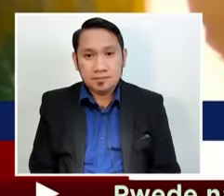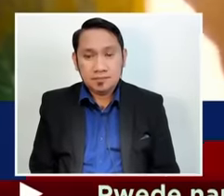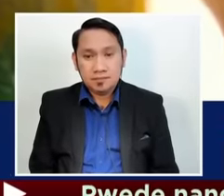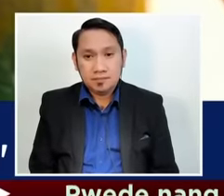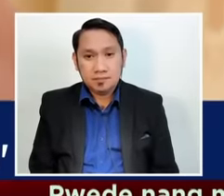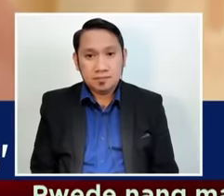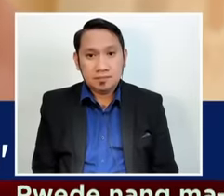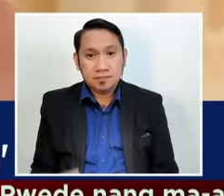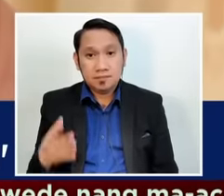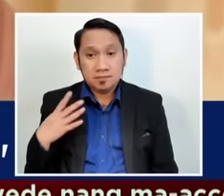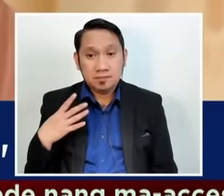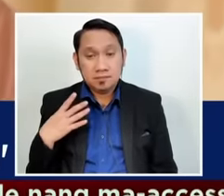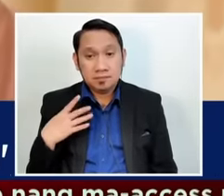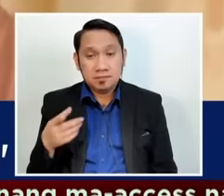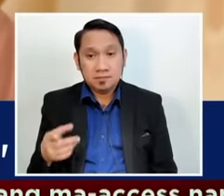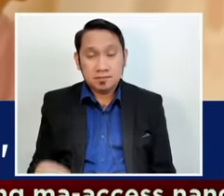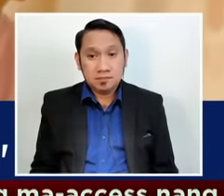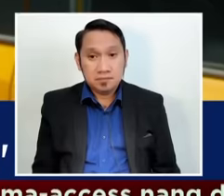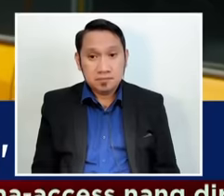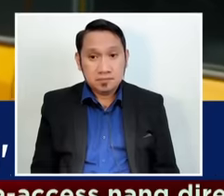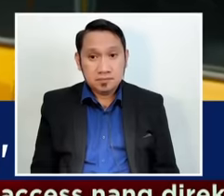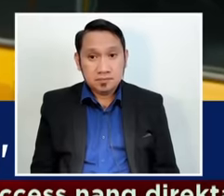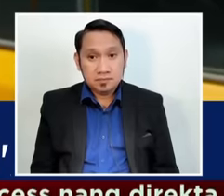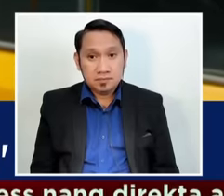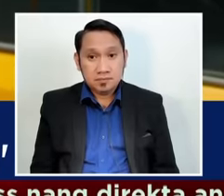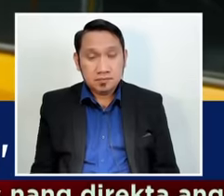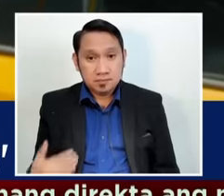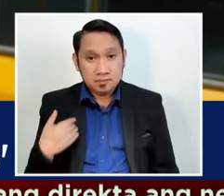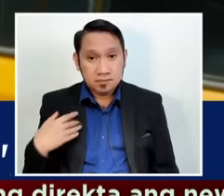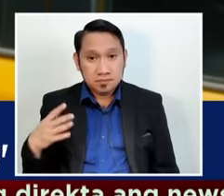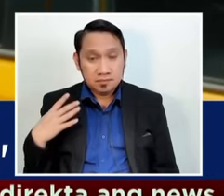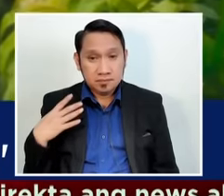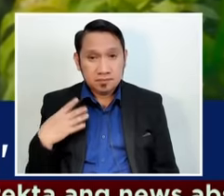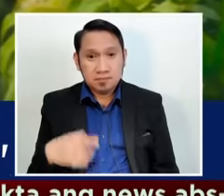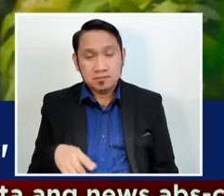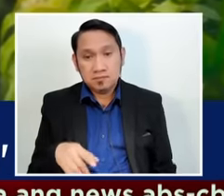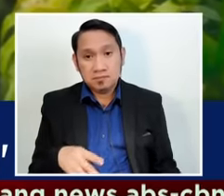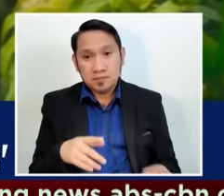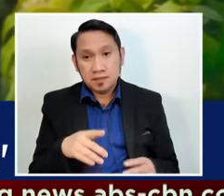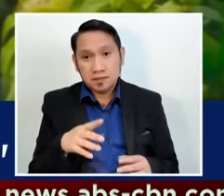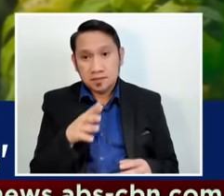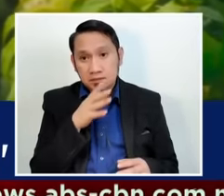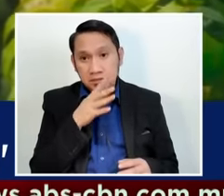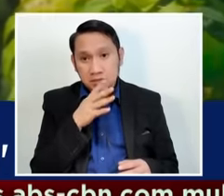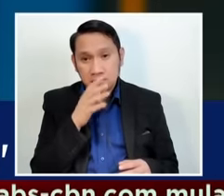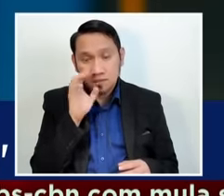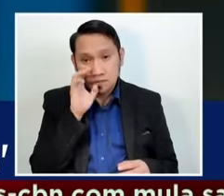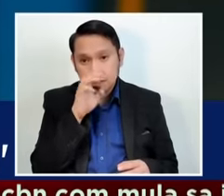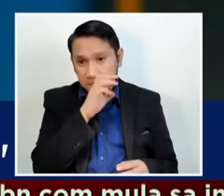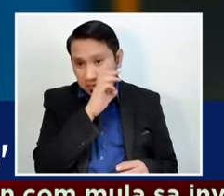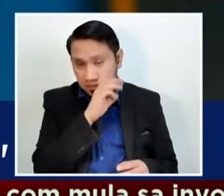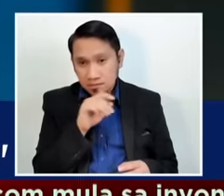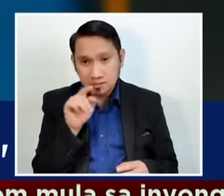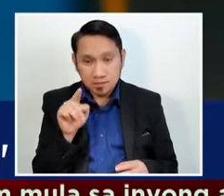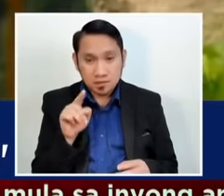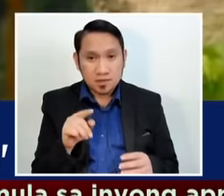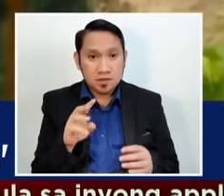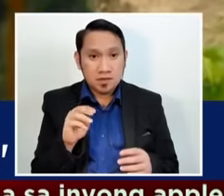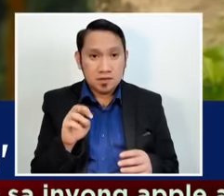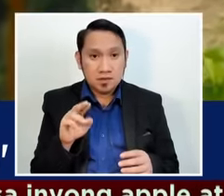Naghihintay siya? May hinihintay ba naman? Sa pelikulang In His Mother's Eyes, aabangan ang pagganap ni Diamond Star